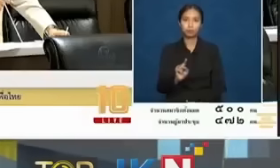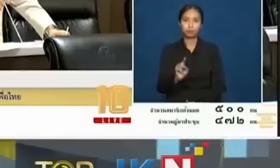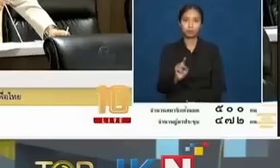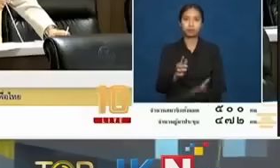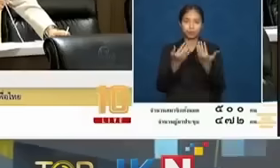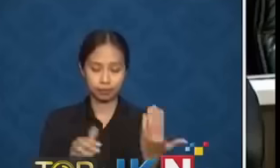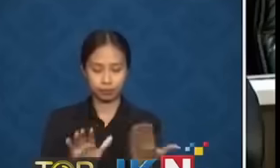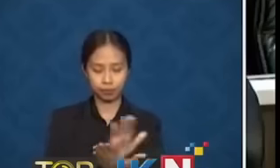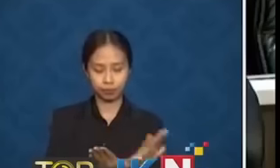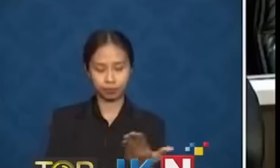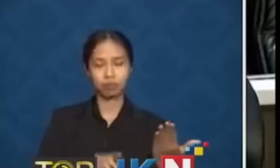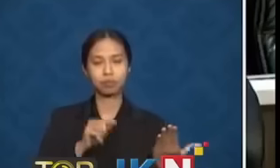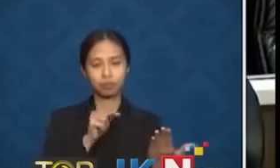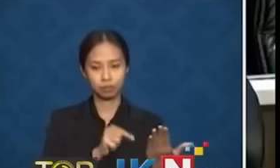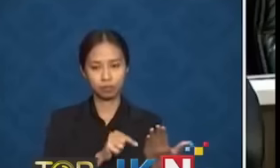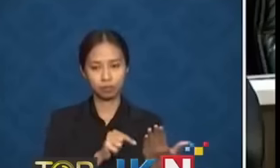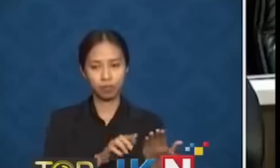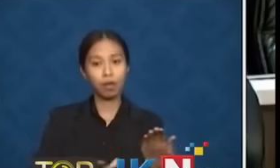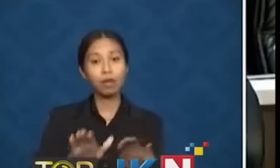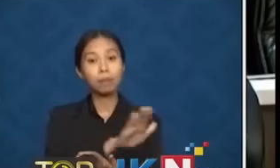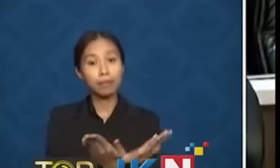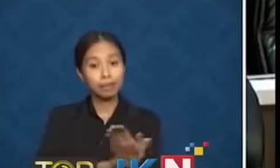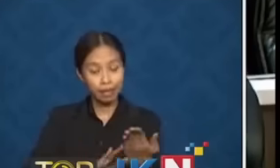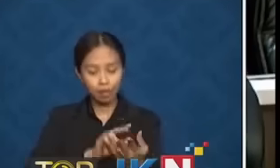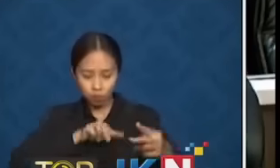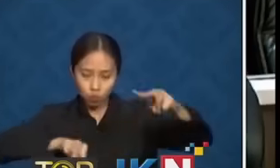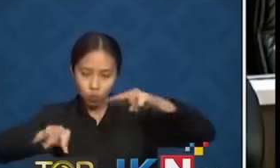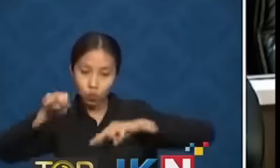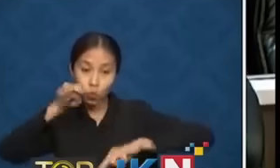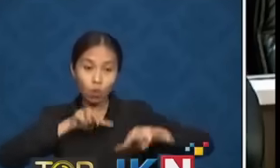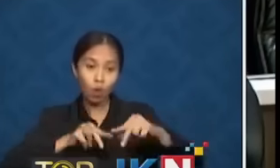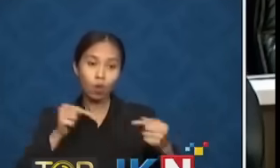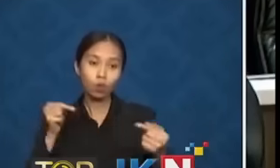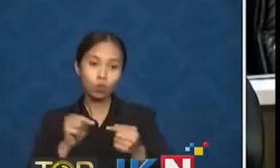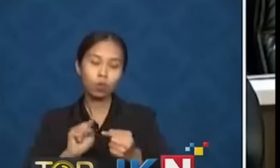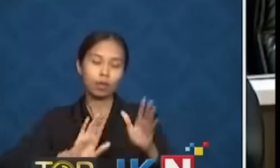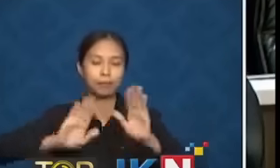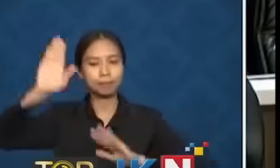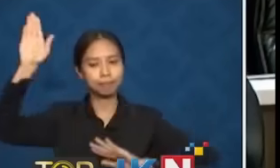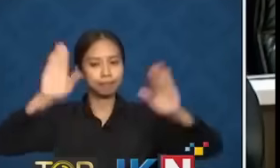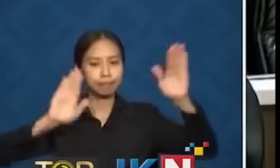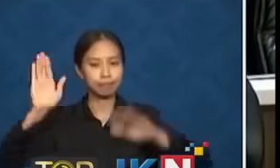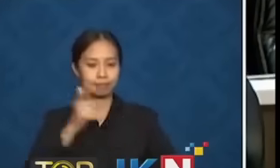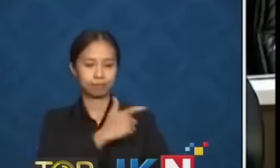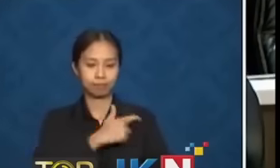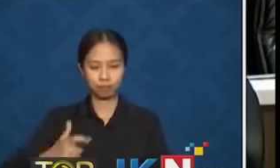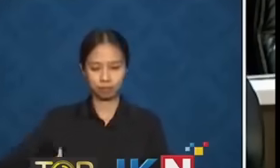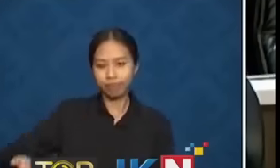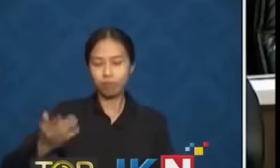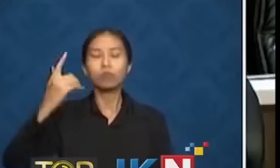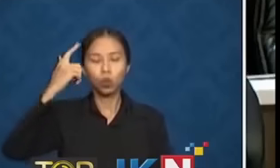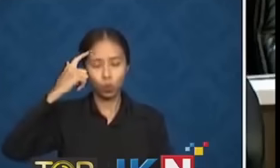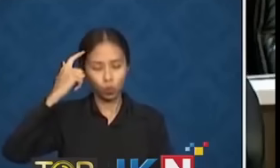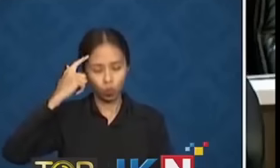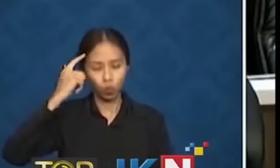นะประกาศเลยว่าพร้อมเอาชีวิตปกป้องสถาบันเบื้องสูงของคนไทย แ